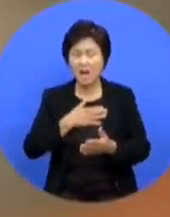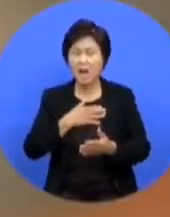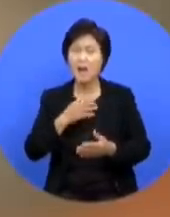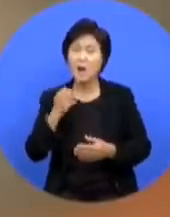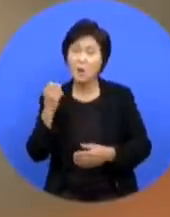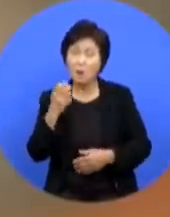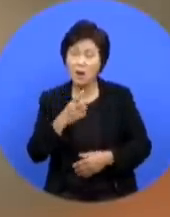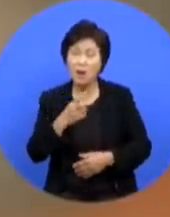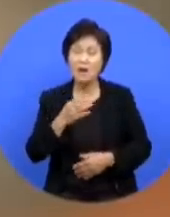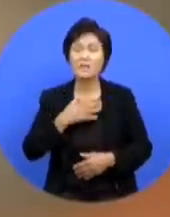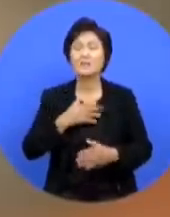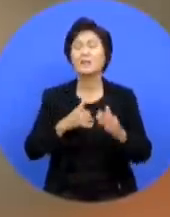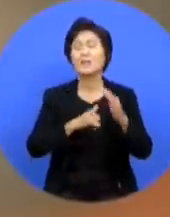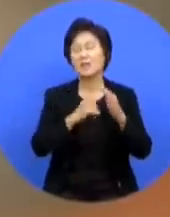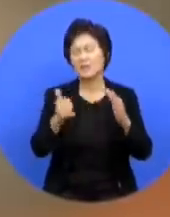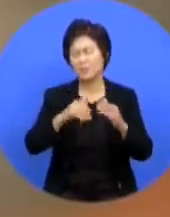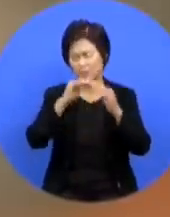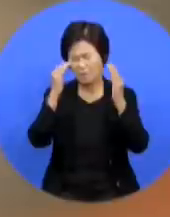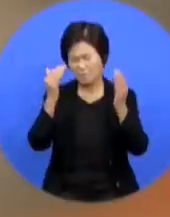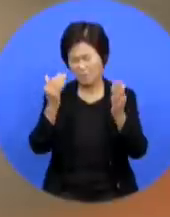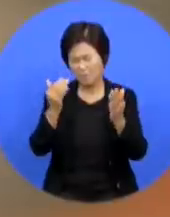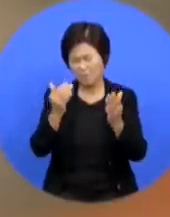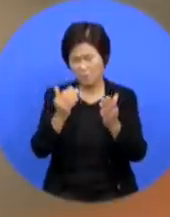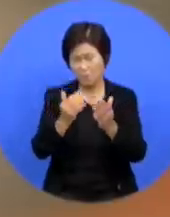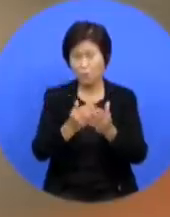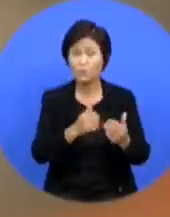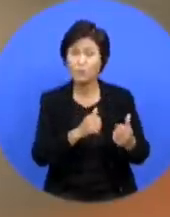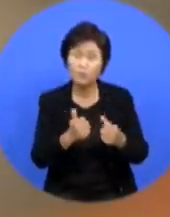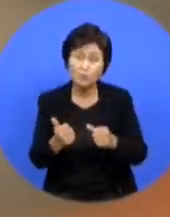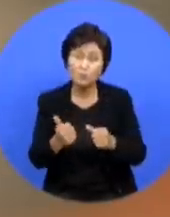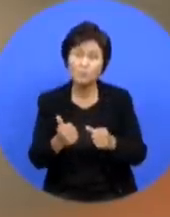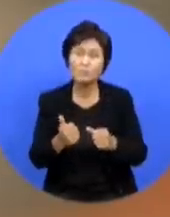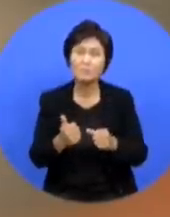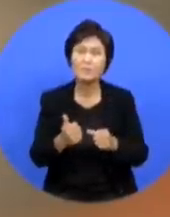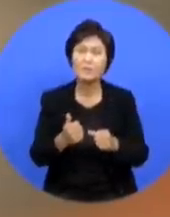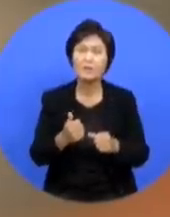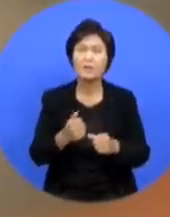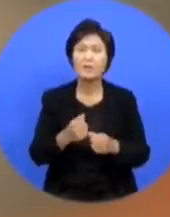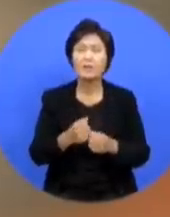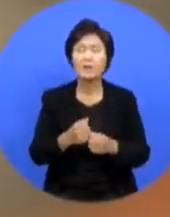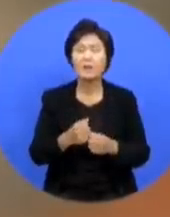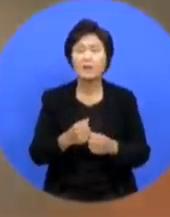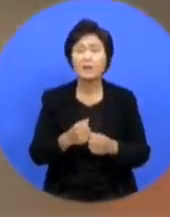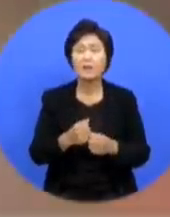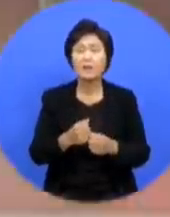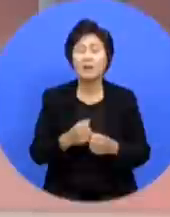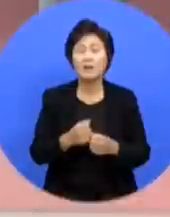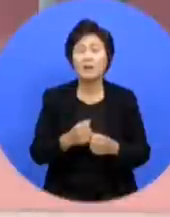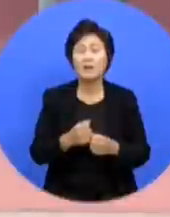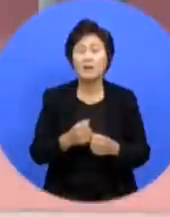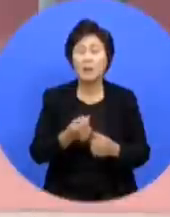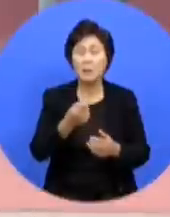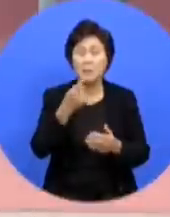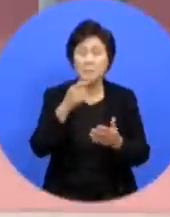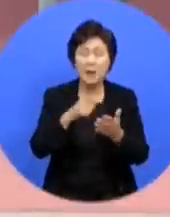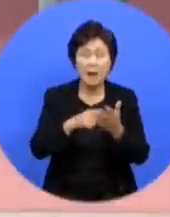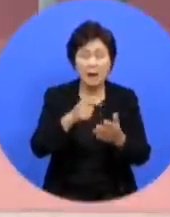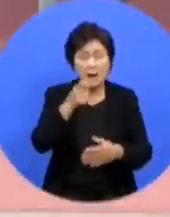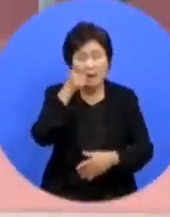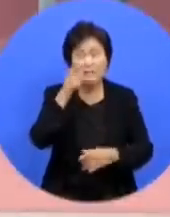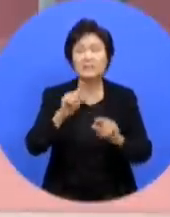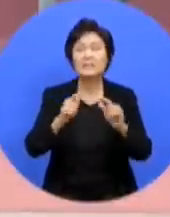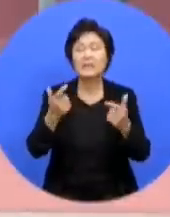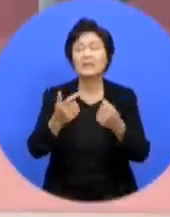기도합니다. 두만강 쳐서 교회에 와서 그렇게 기도하고 있는 거예요. 그